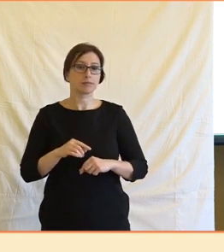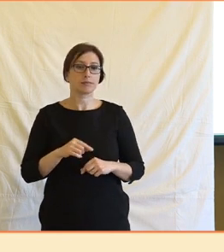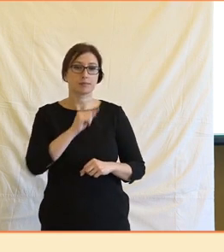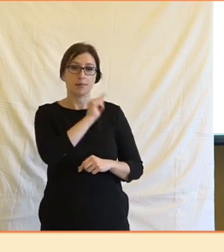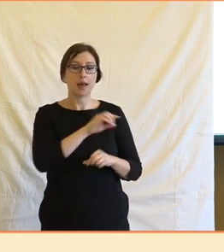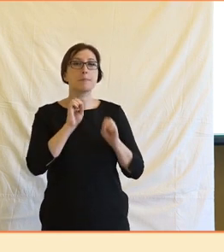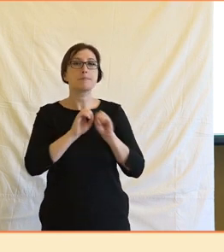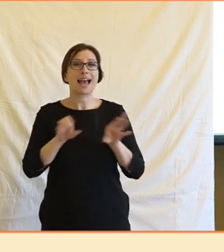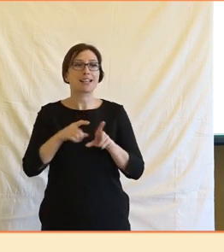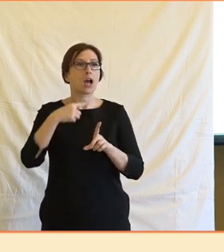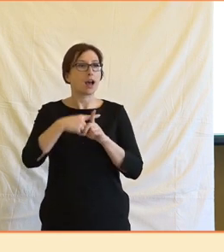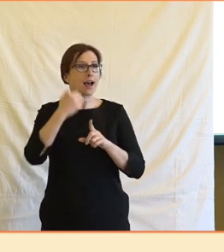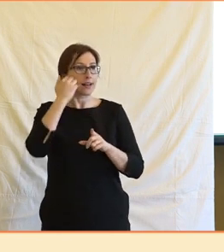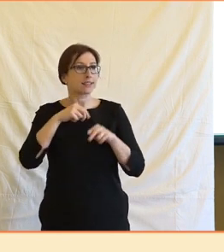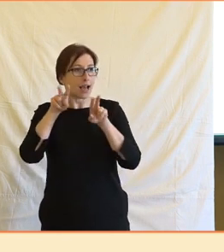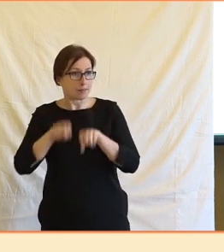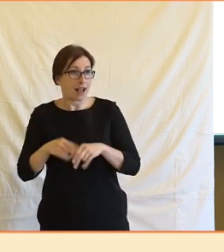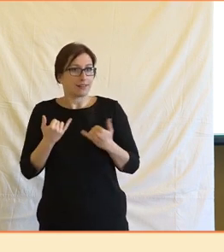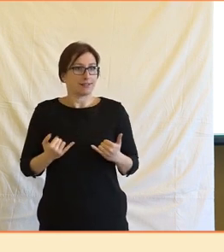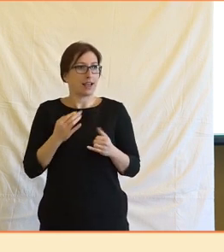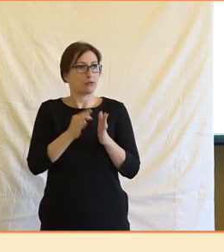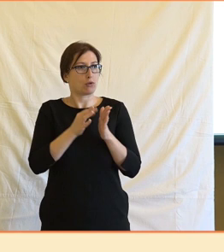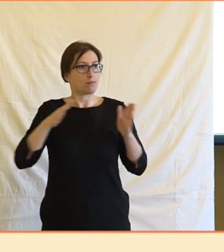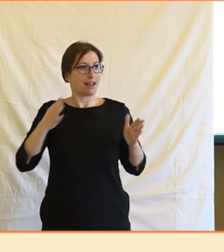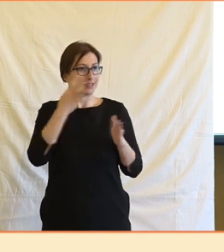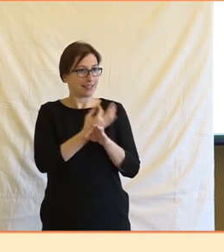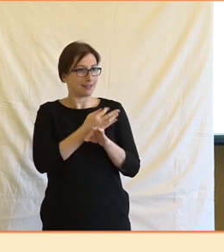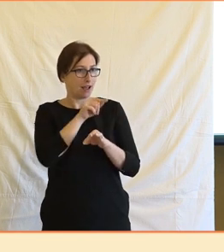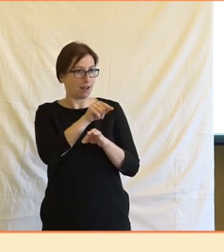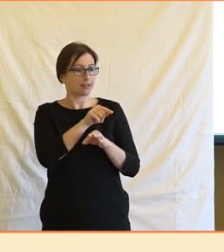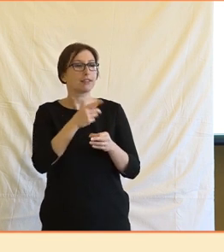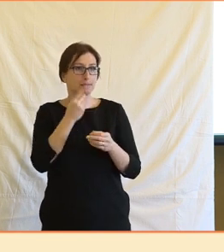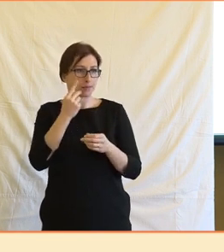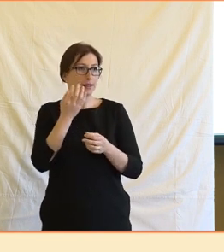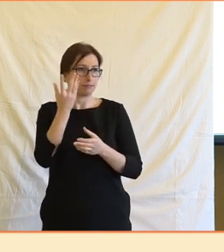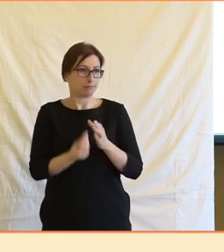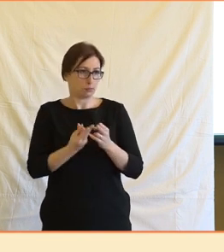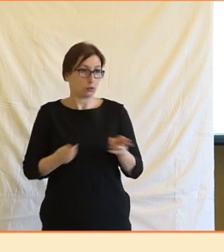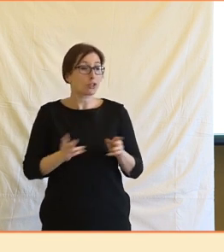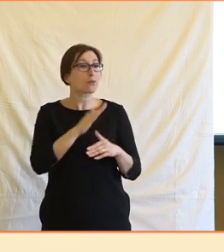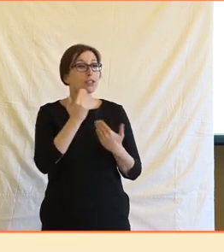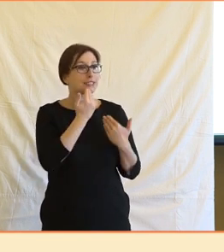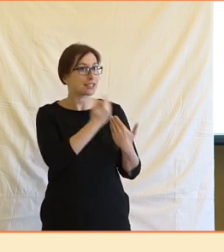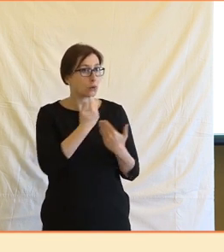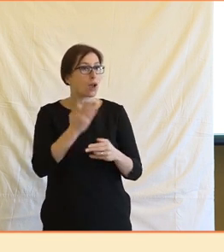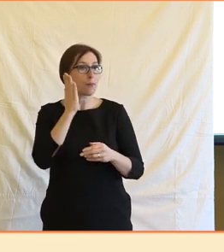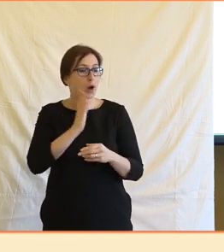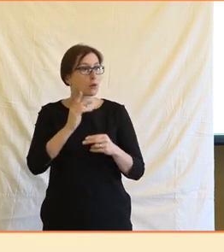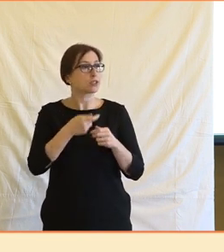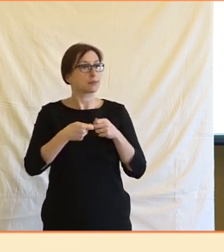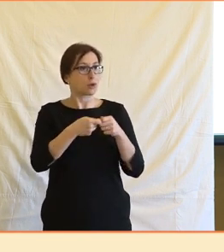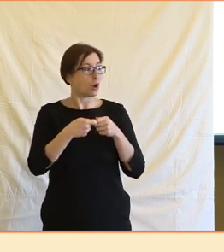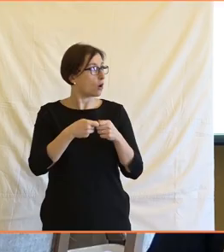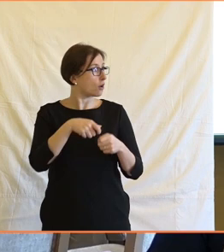projektu Média a lidská práva v digitální době. Takže na této stránce tato data jsou. Já požádám kolegy, poděkuju a požádám kolegy,